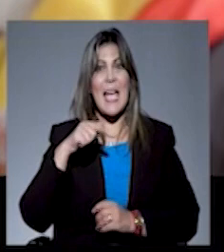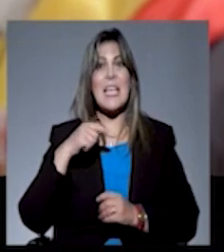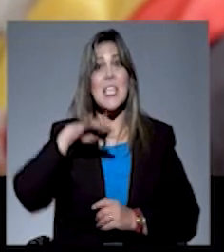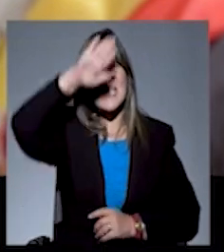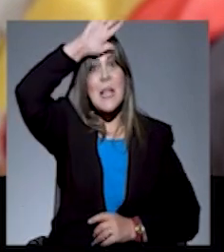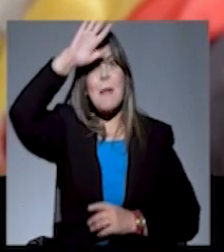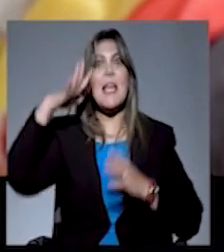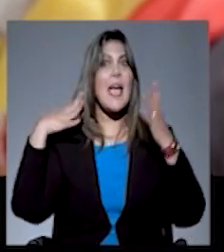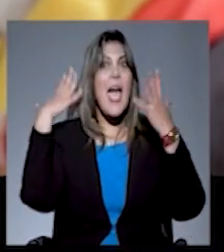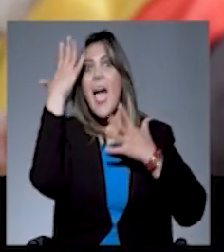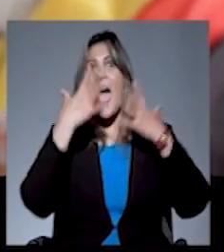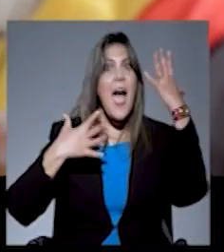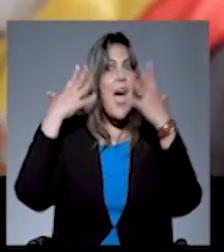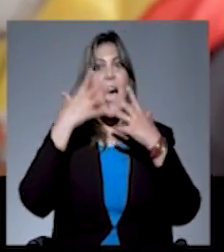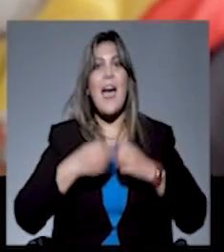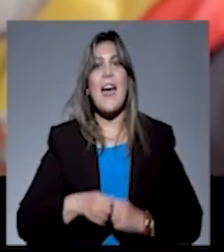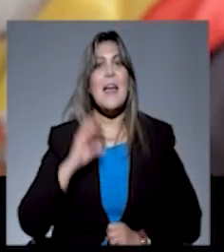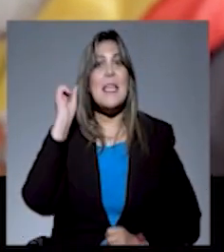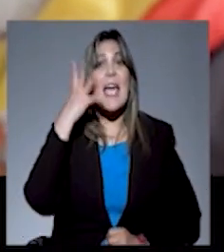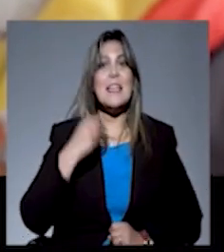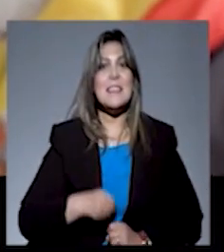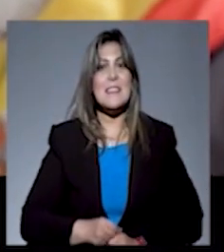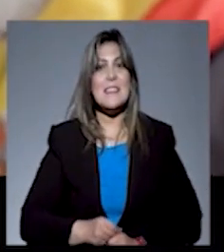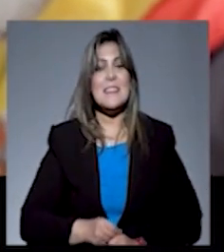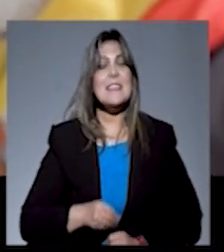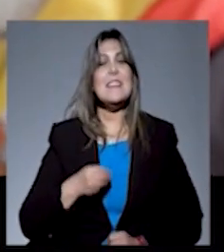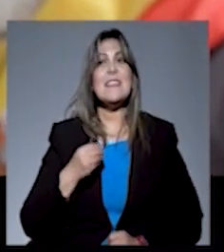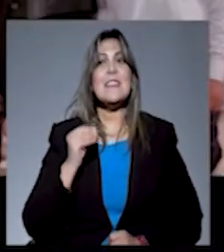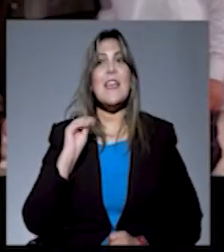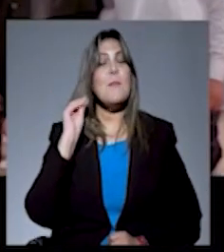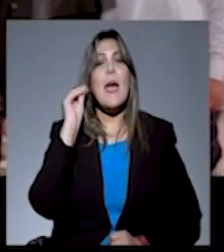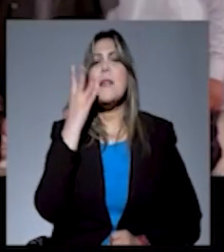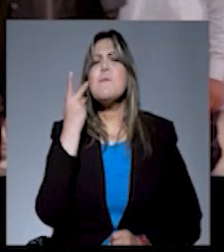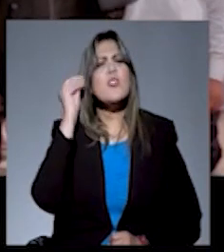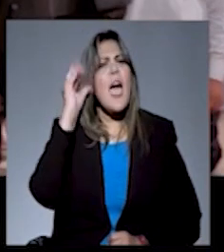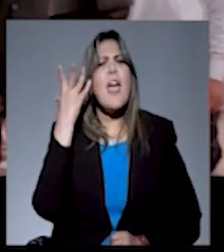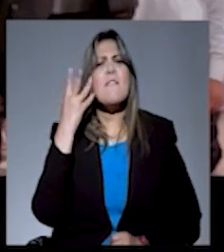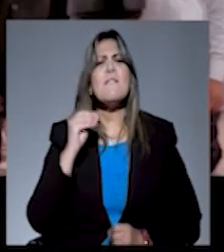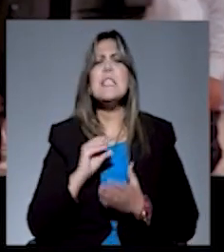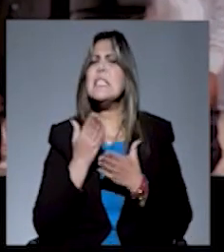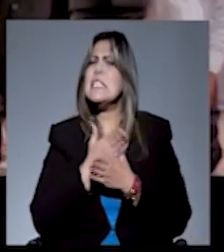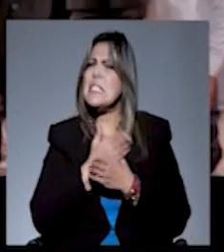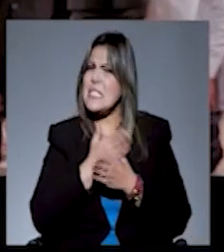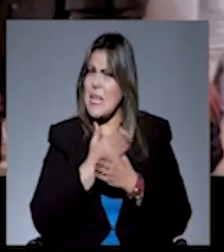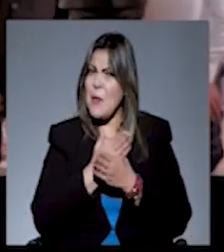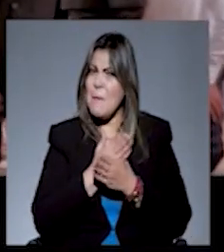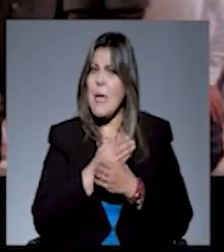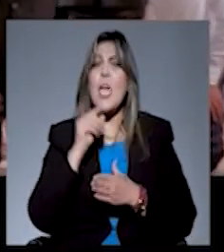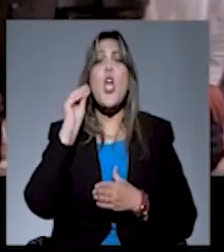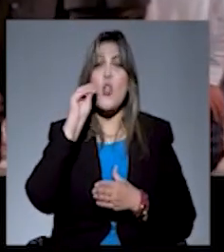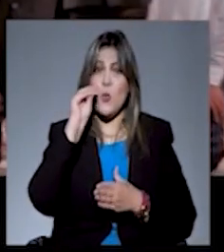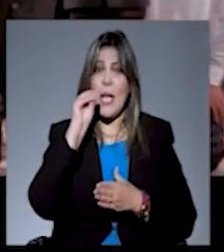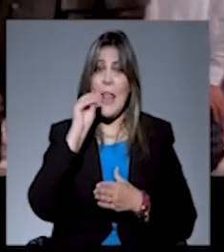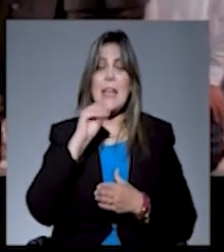قداستك كنت عايز اعرف ايه المقصود بان الخديوي توفيق يقوم بتكليف يوسف وهبي باشا بتأليف الوزارة الجديدة؟ هو مش ده برضو مطلب